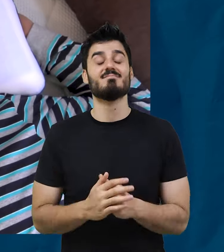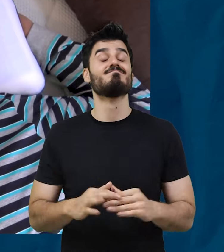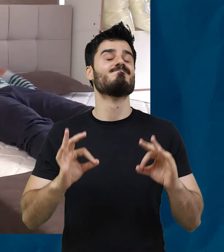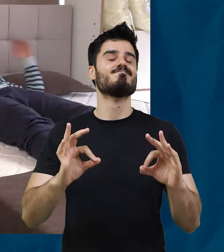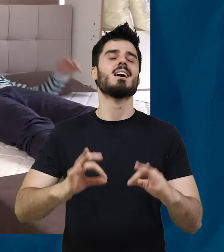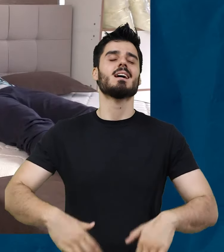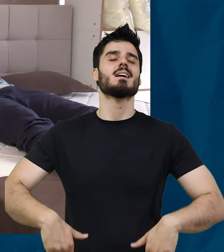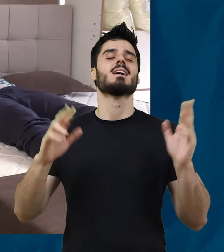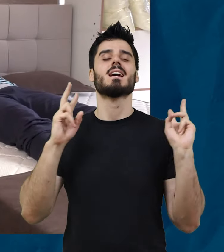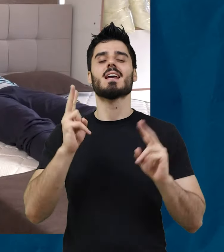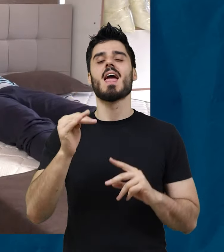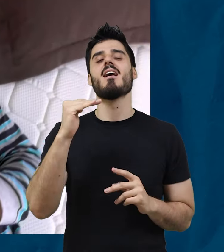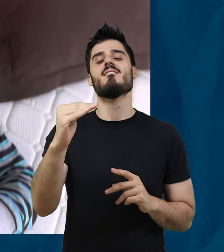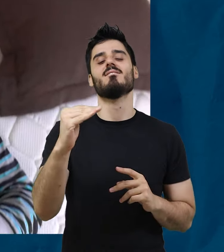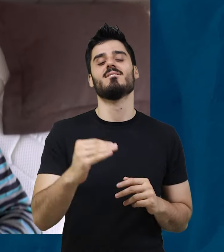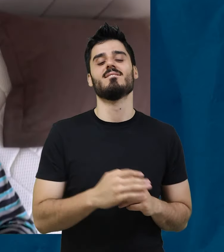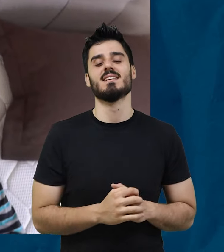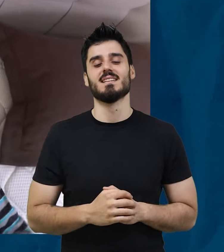Голям кеф.